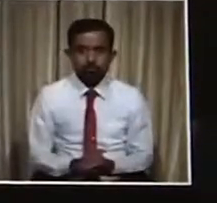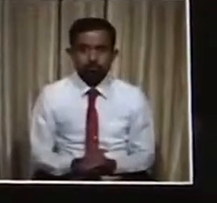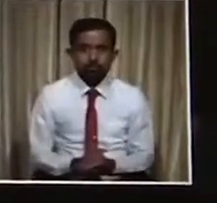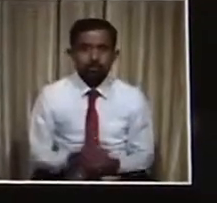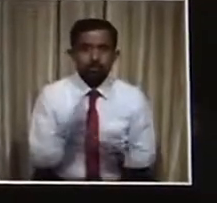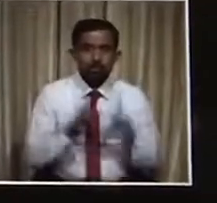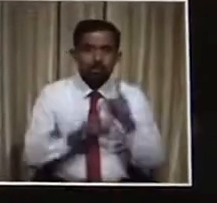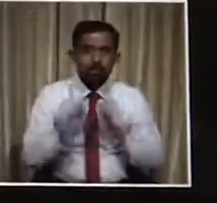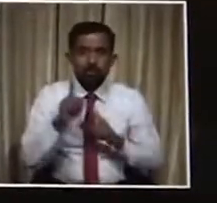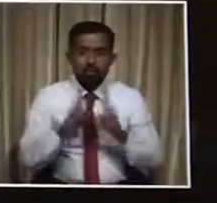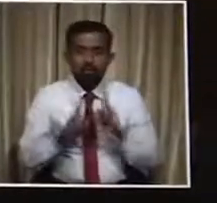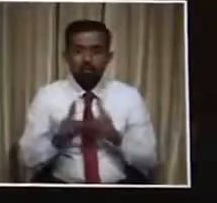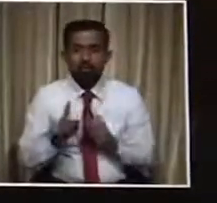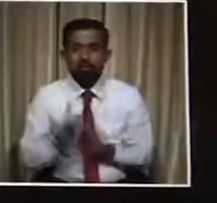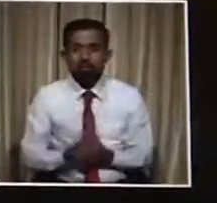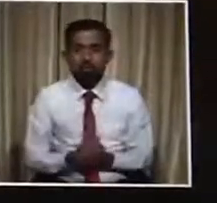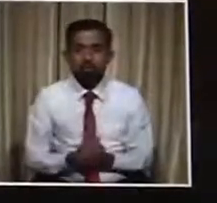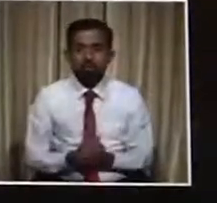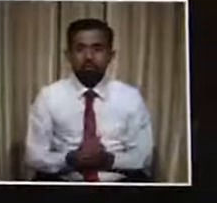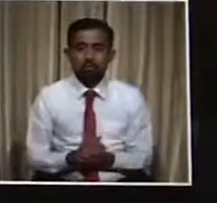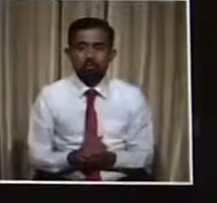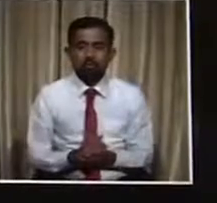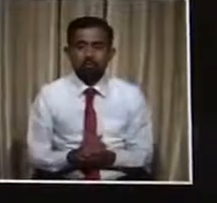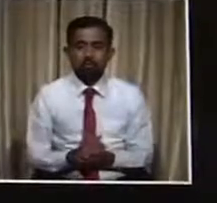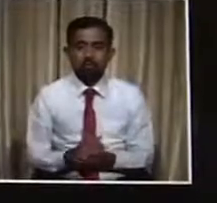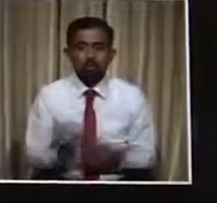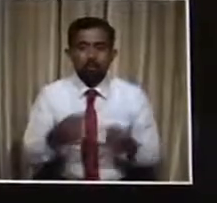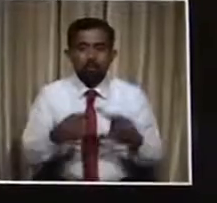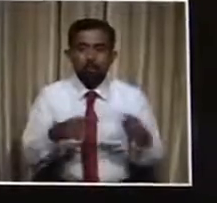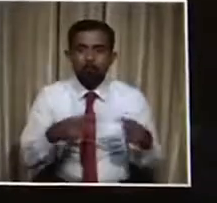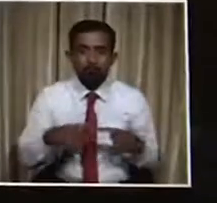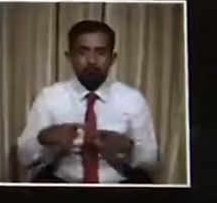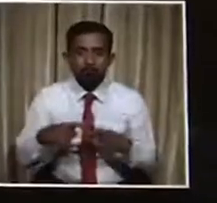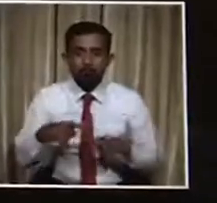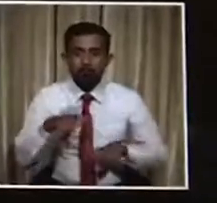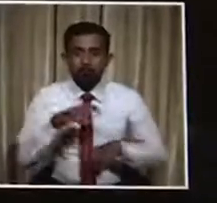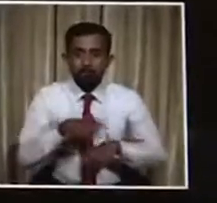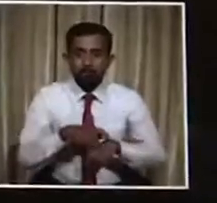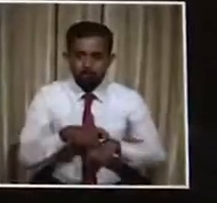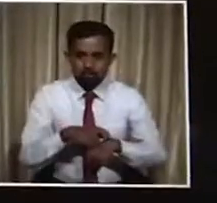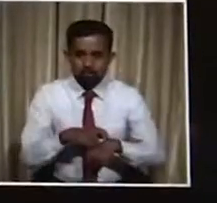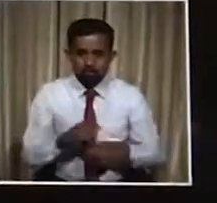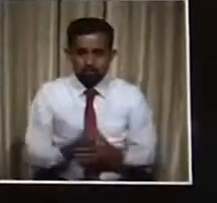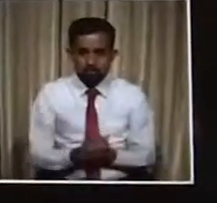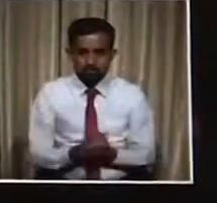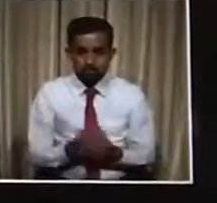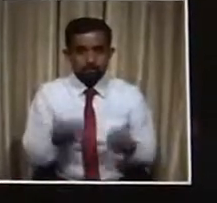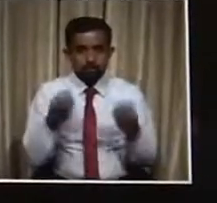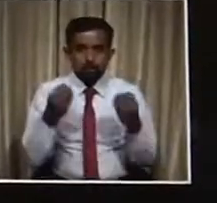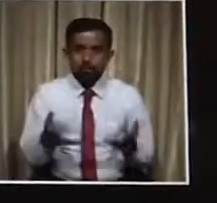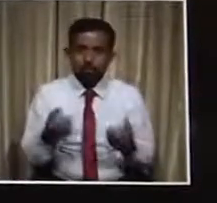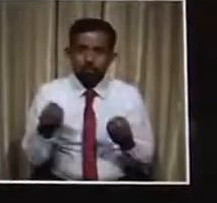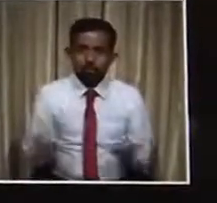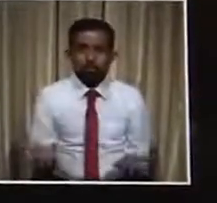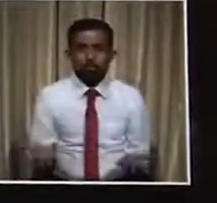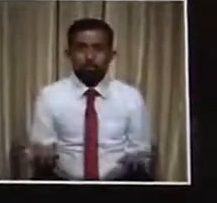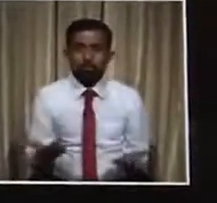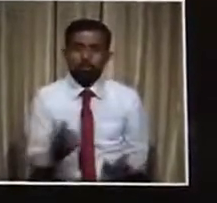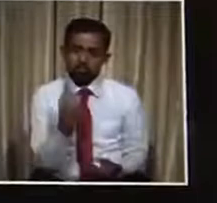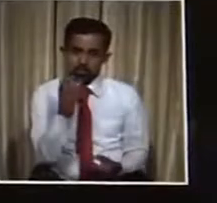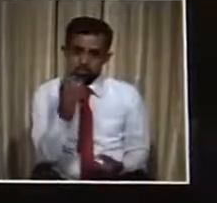கண்டு தொழில் ஆணையாளர் மூலமாக நடைபெற்ற சம்பள நிர்ணய சபை மூலமாக எங்களுடைய ஆதரவோடு 1000 ரூபாய் சம்பளம் அங்கு